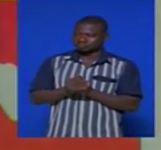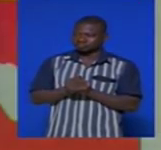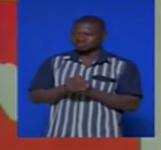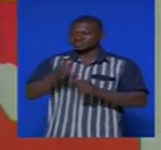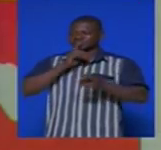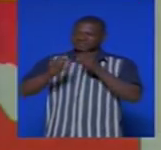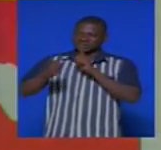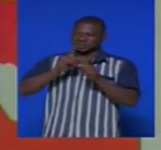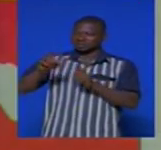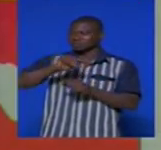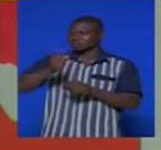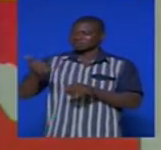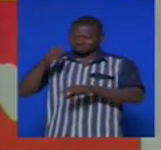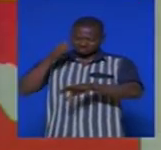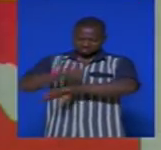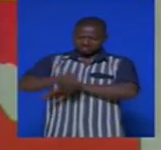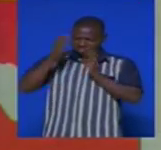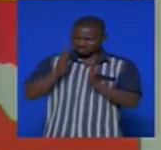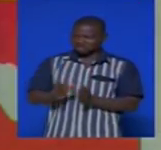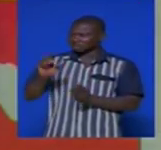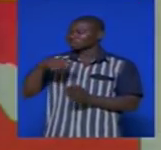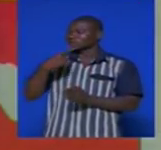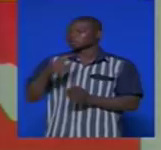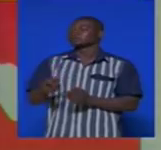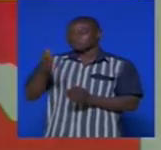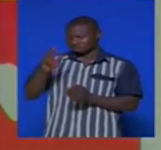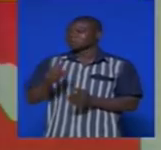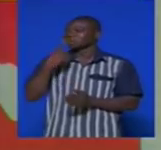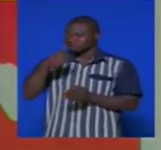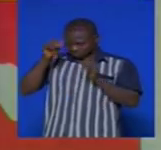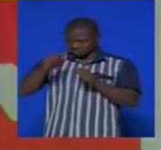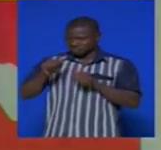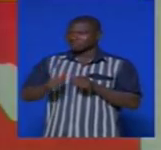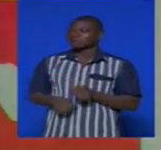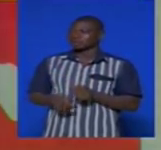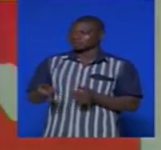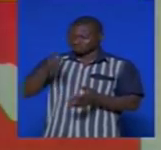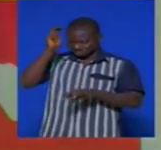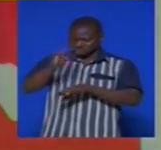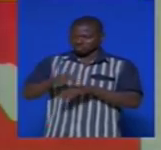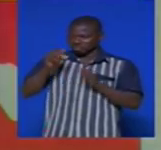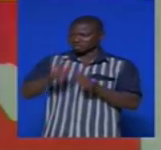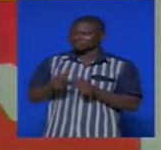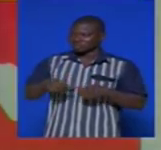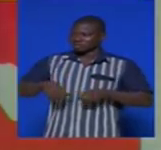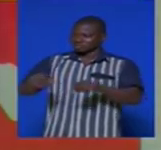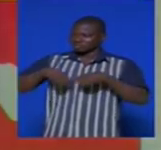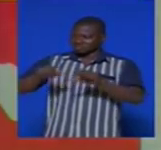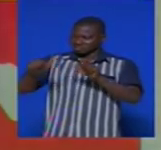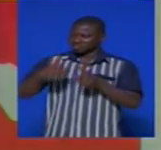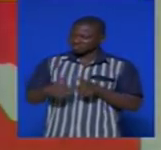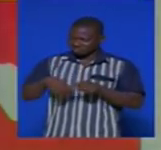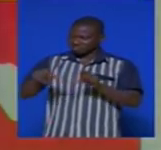type d'accusé qui reconnaît toujours les faits qui lui sont reprochés, mais continue de commettre ces mêmes méfaits